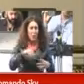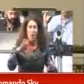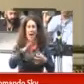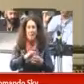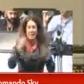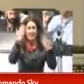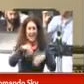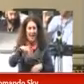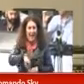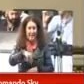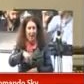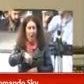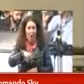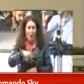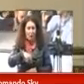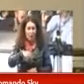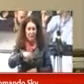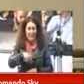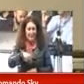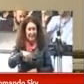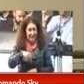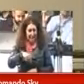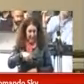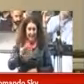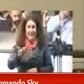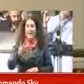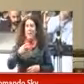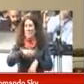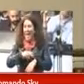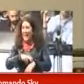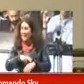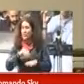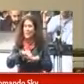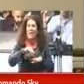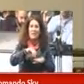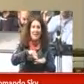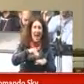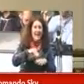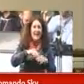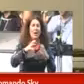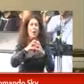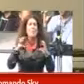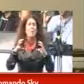oggi ai medici e agli infermieri del Policlinico di Milano.